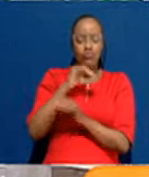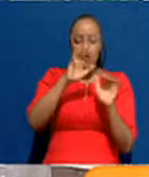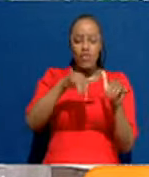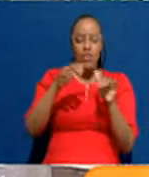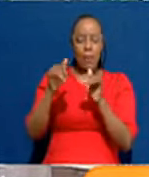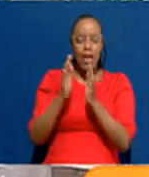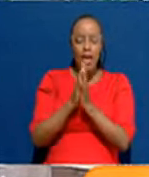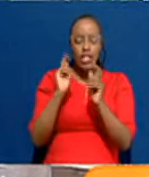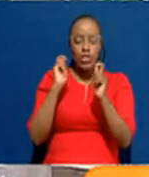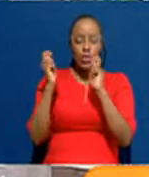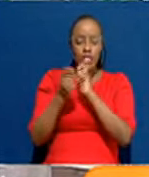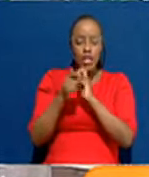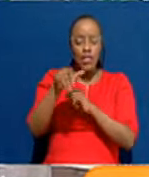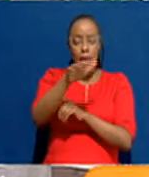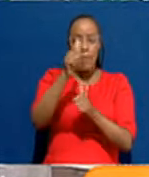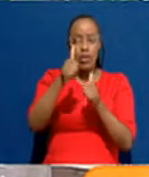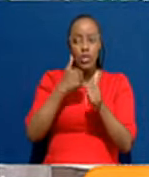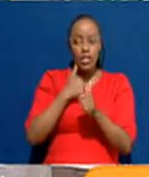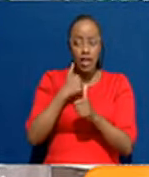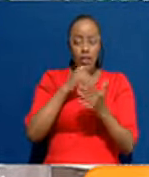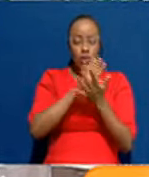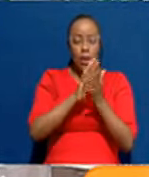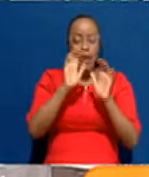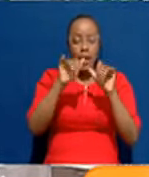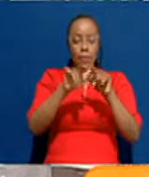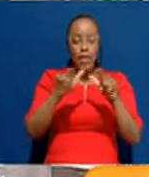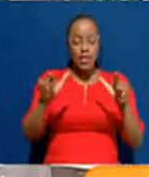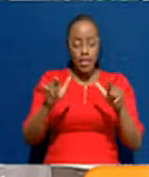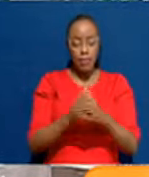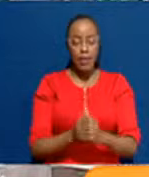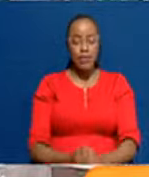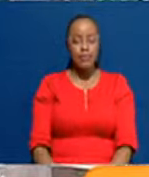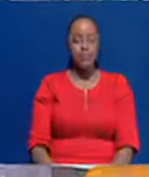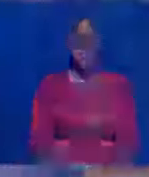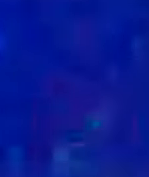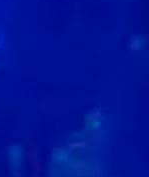na kubadili eneo lililokuwa mgodi na kuwa shamba lililonawiri.